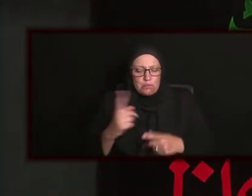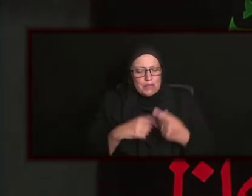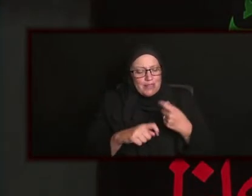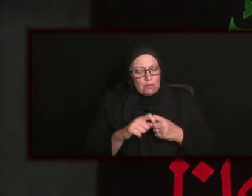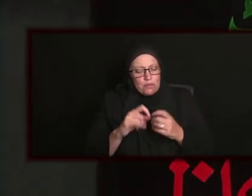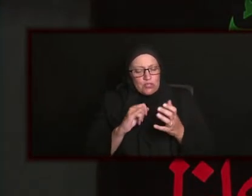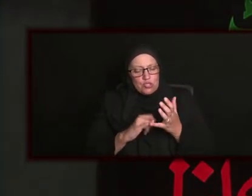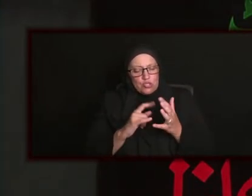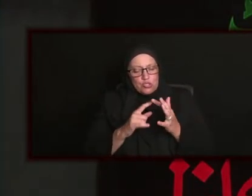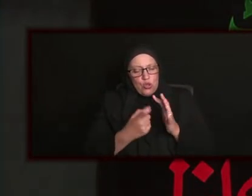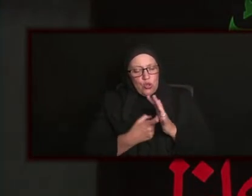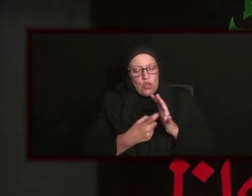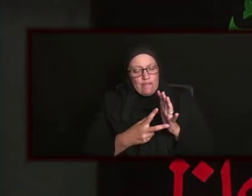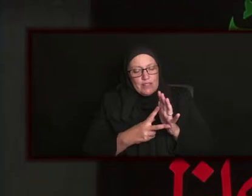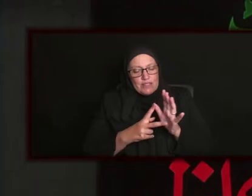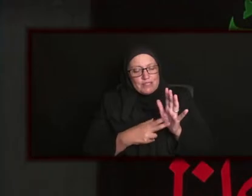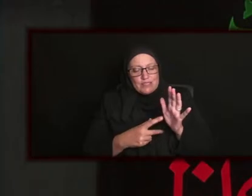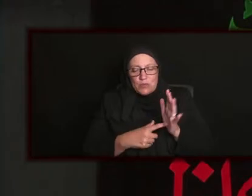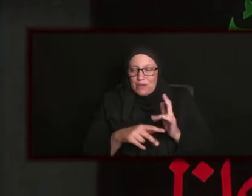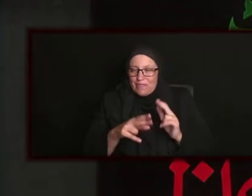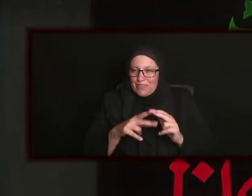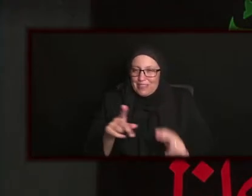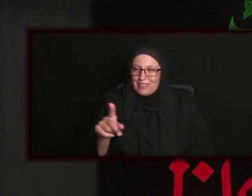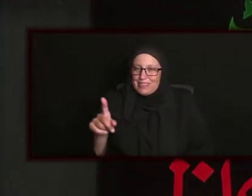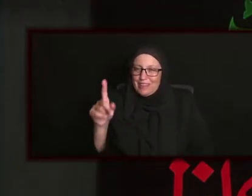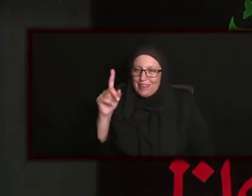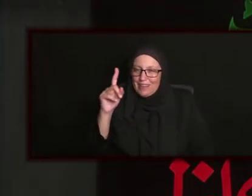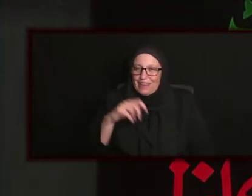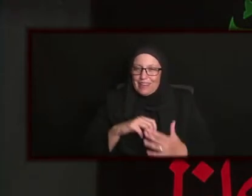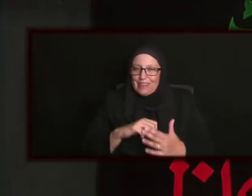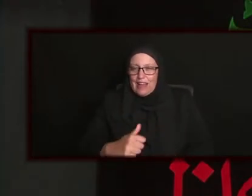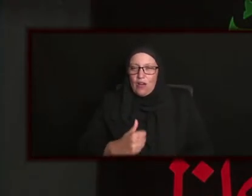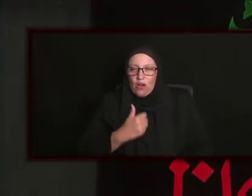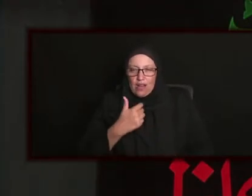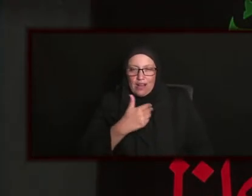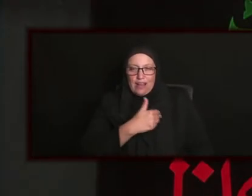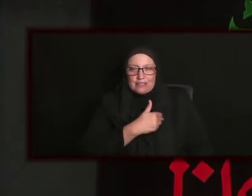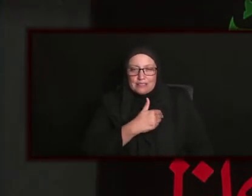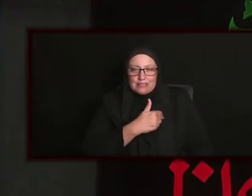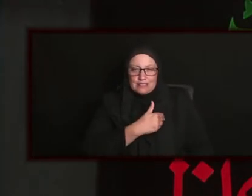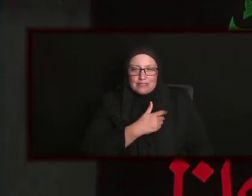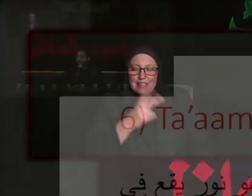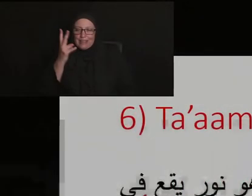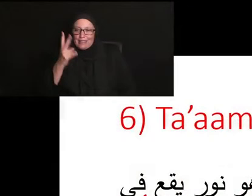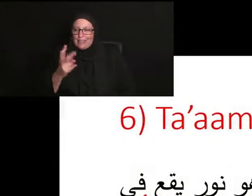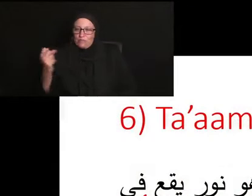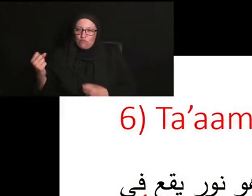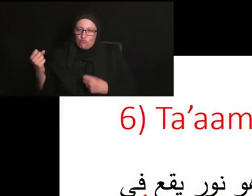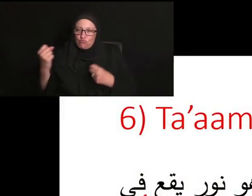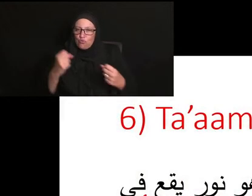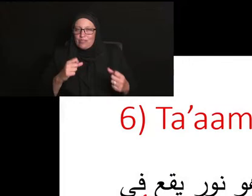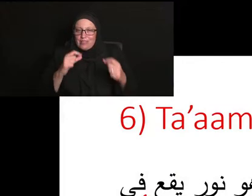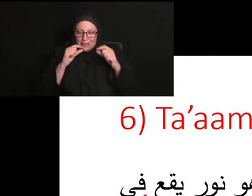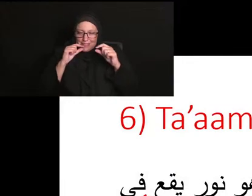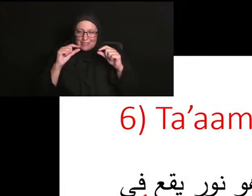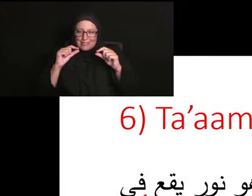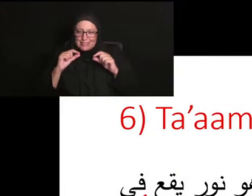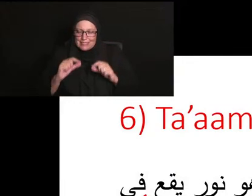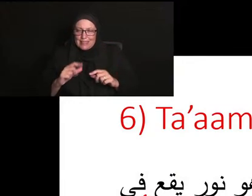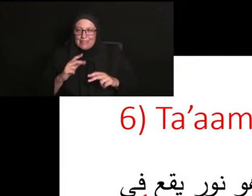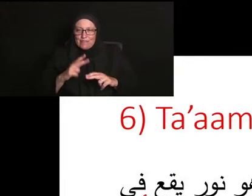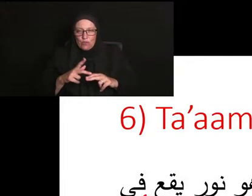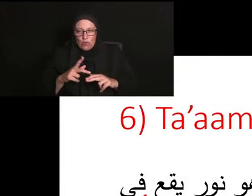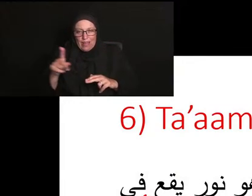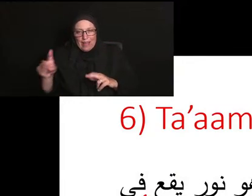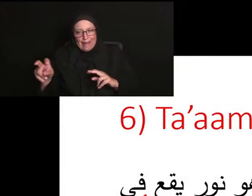Allah in our hearts. And that's why I brought this hadith again for action. فَطْلُبْ أَوَّلًا